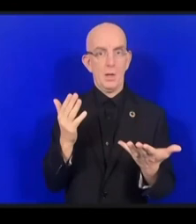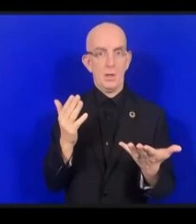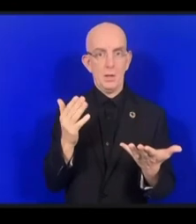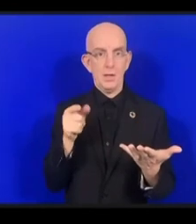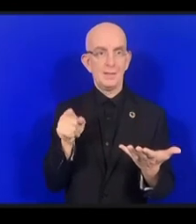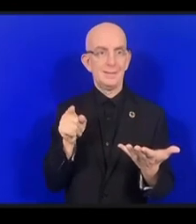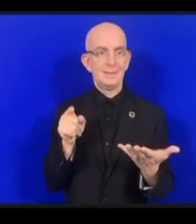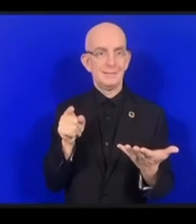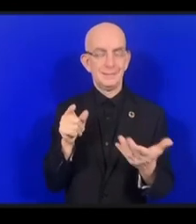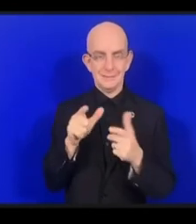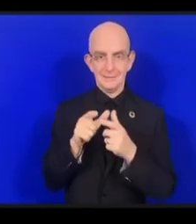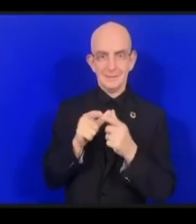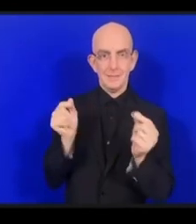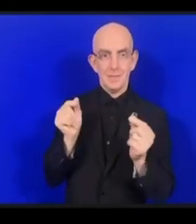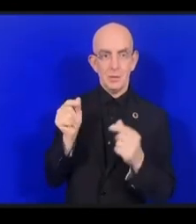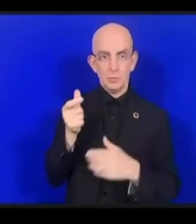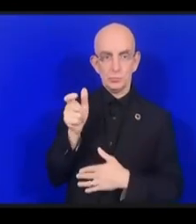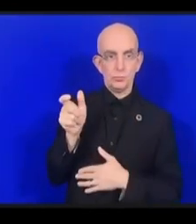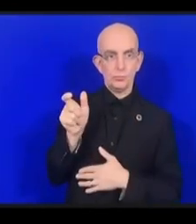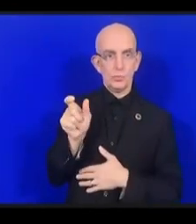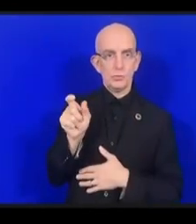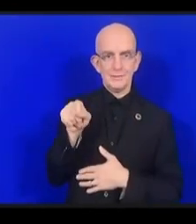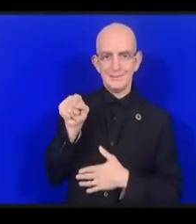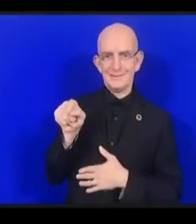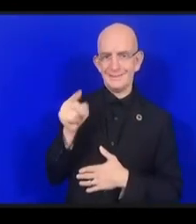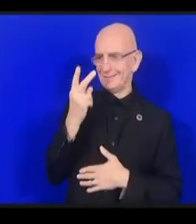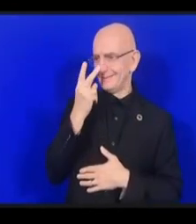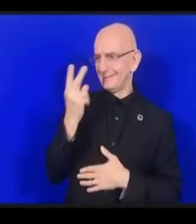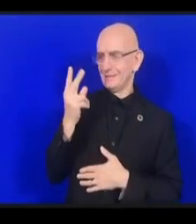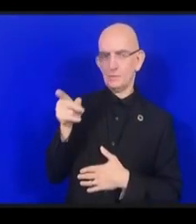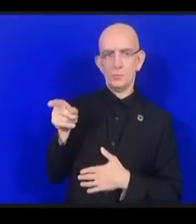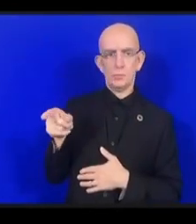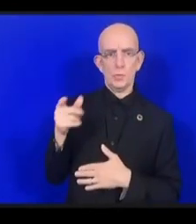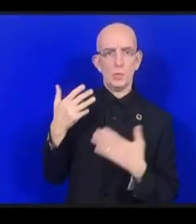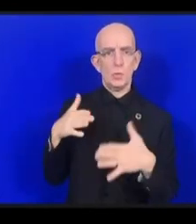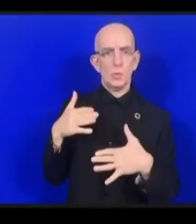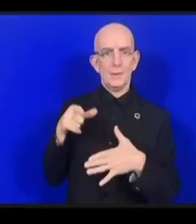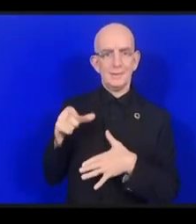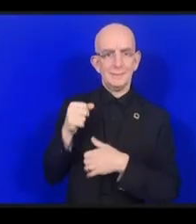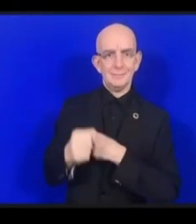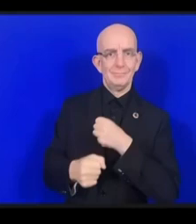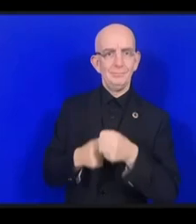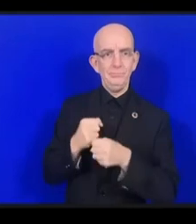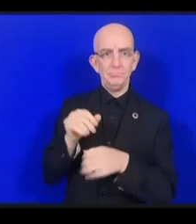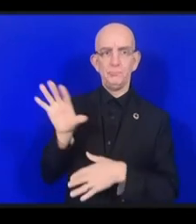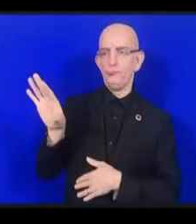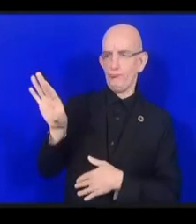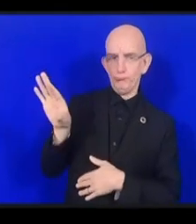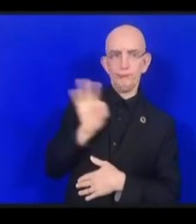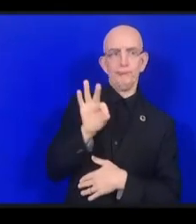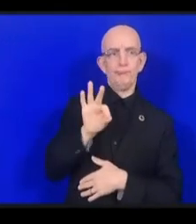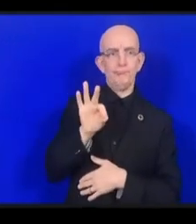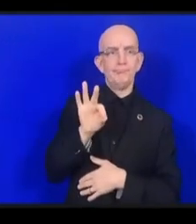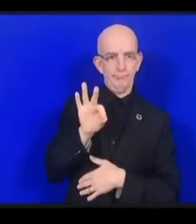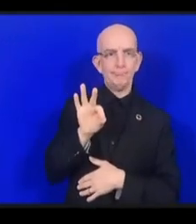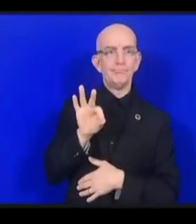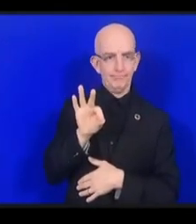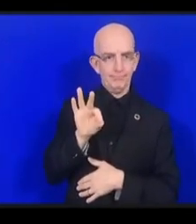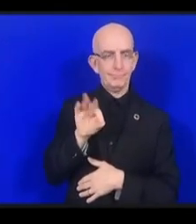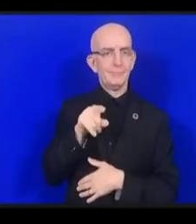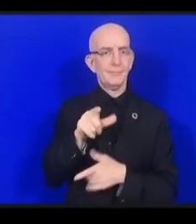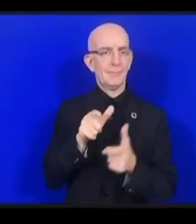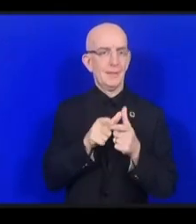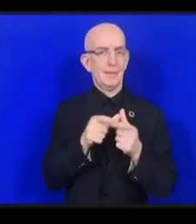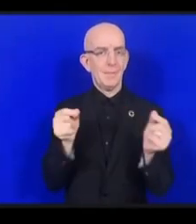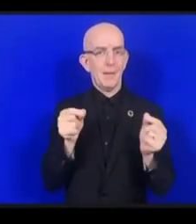、その年の象徴する漢字一字、今年の漢字を清水寺で書い